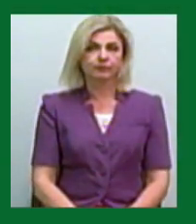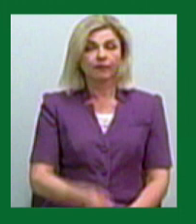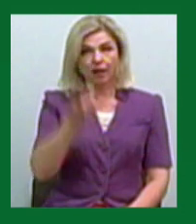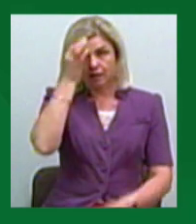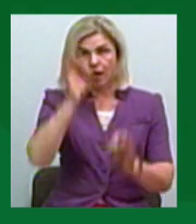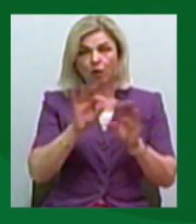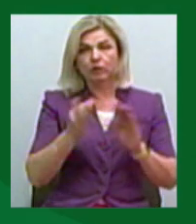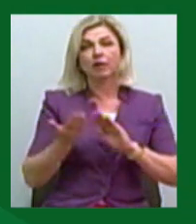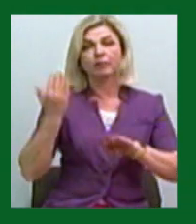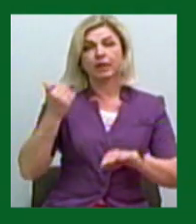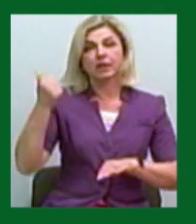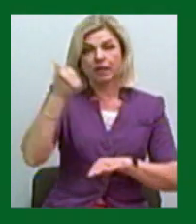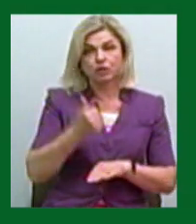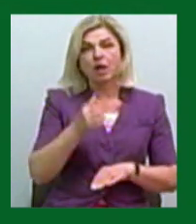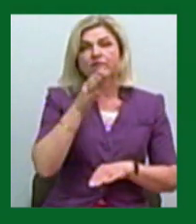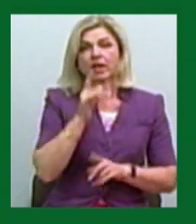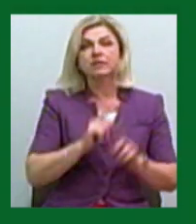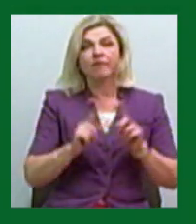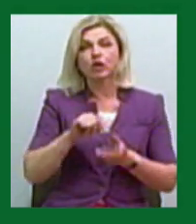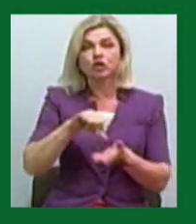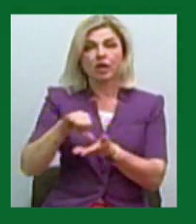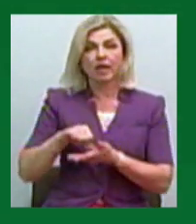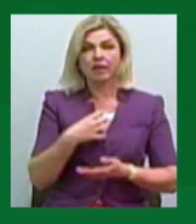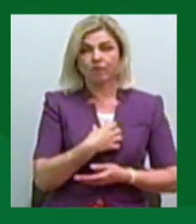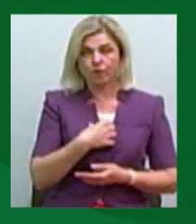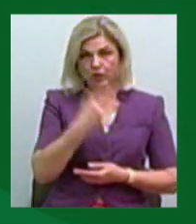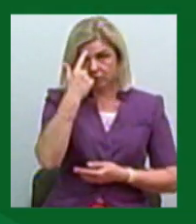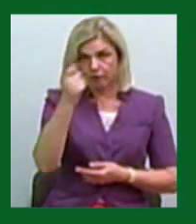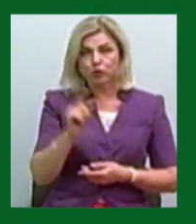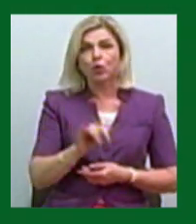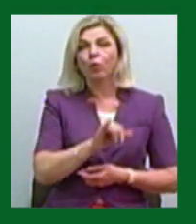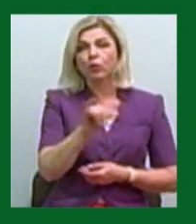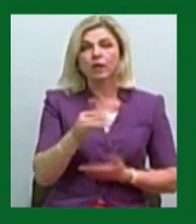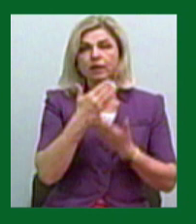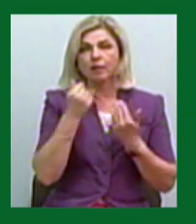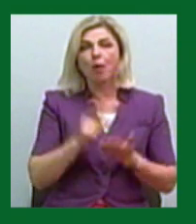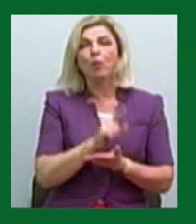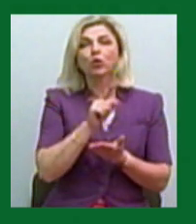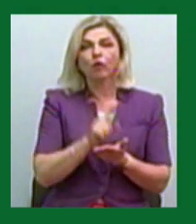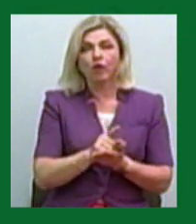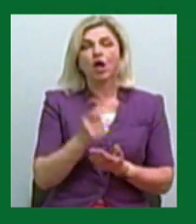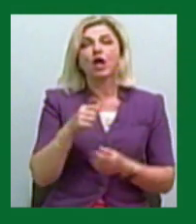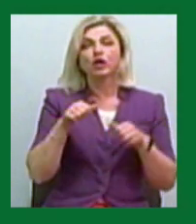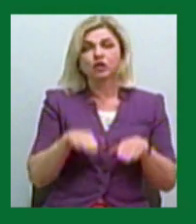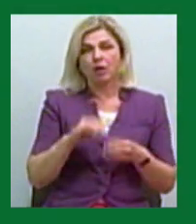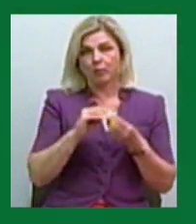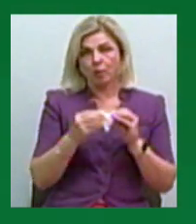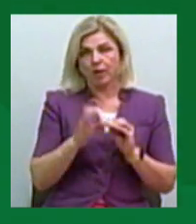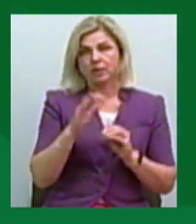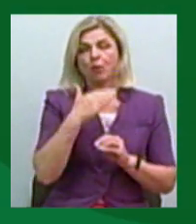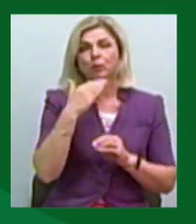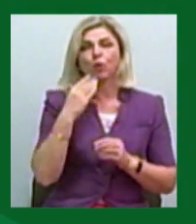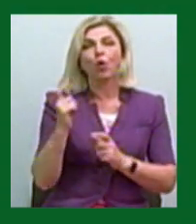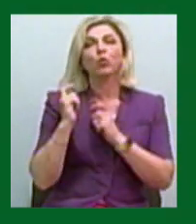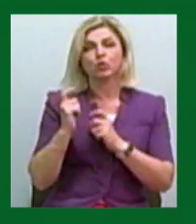Нагадаємо, минулого тижня під час засідання члени виконкому заявили, що у них немає повноважень вирішувати проблему з